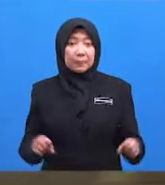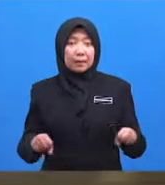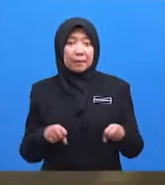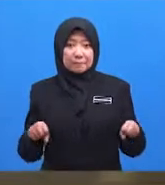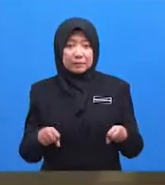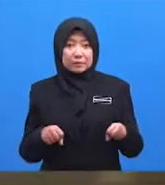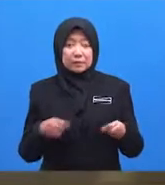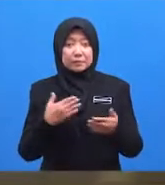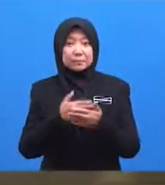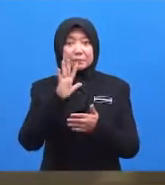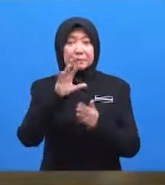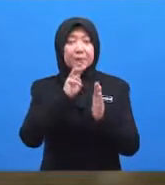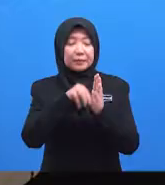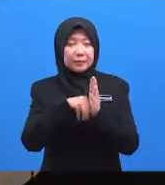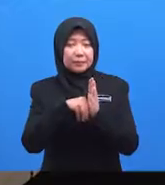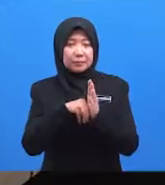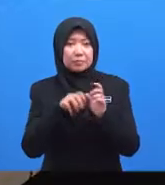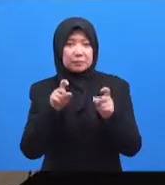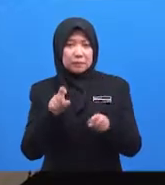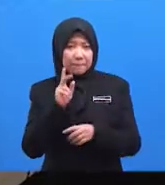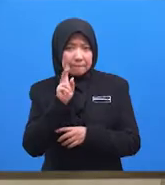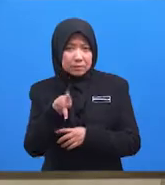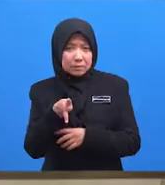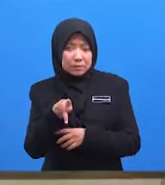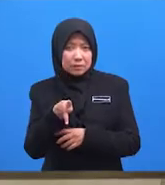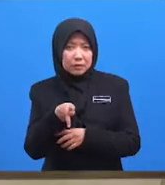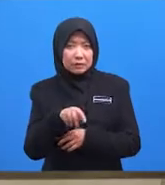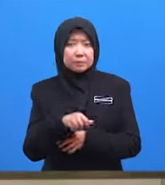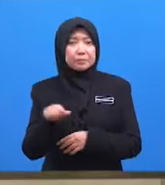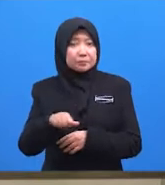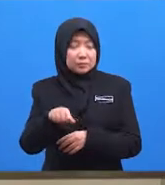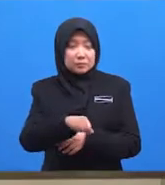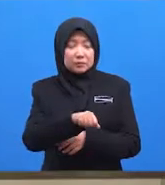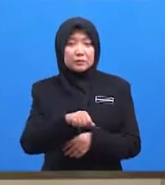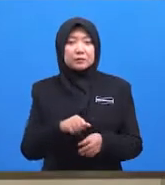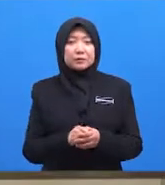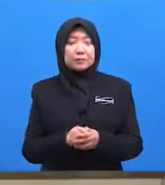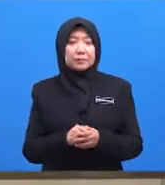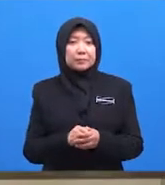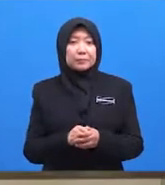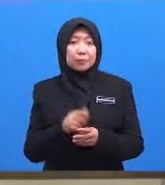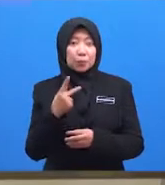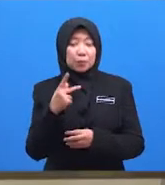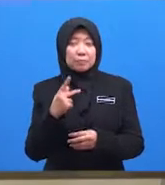Masakkan crouton ini selama 5 minit. Pastikan sautikan sehingga kekuningan dan garing.